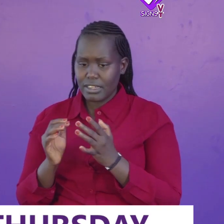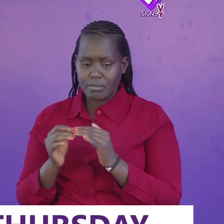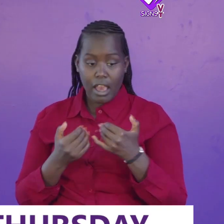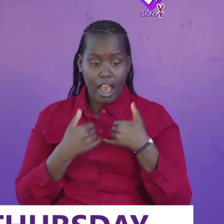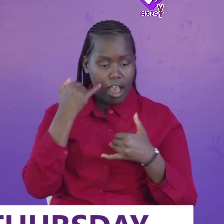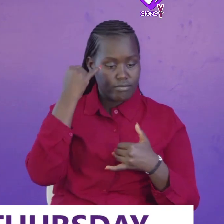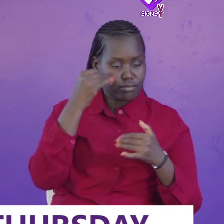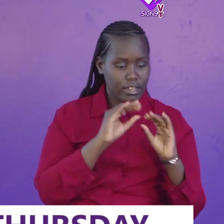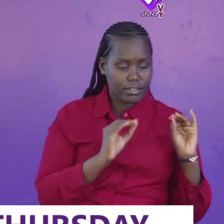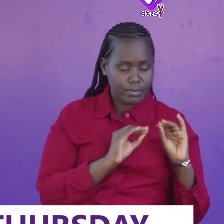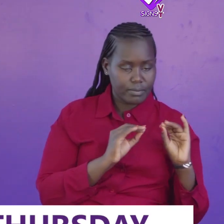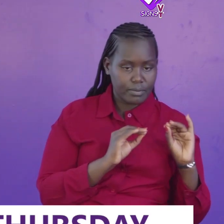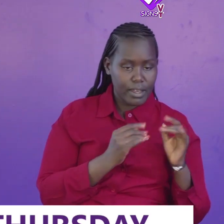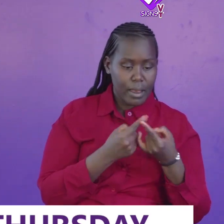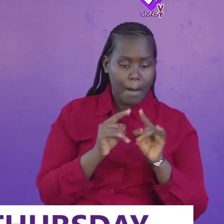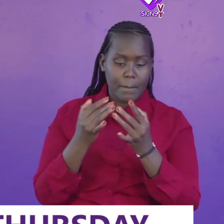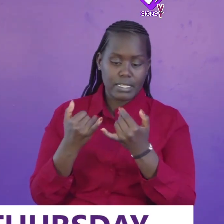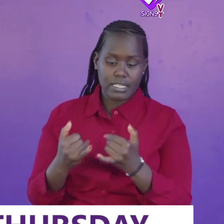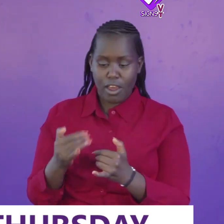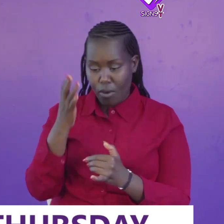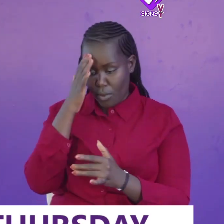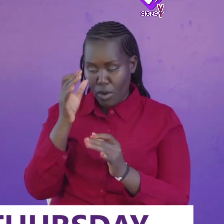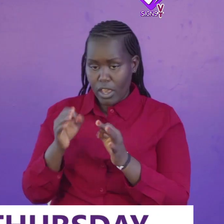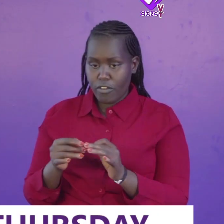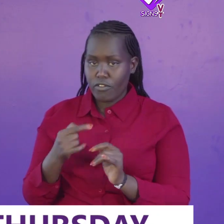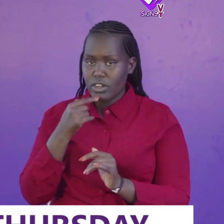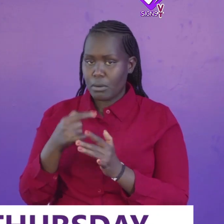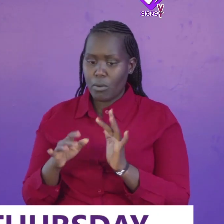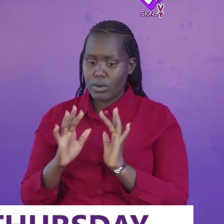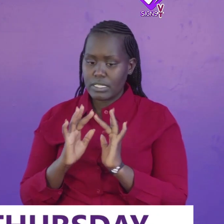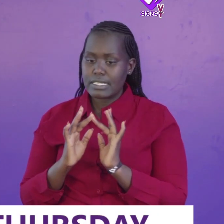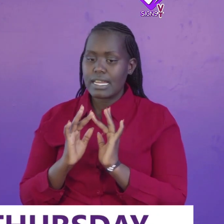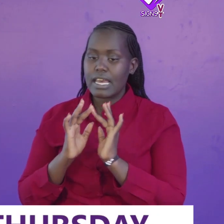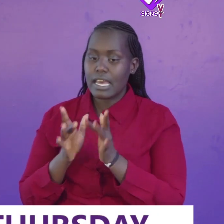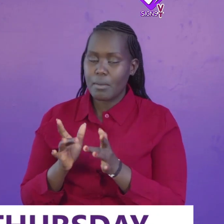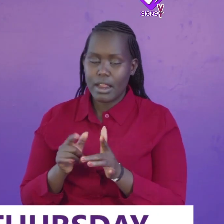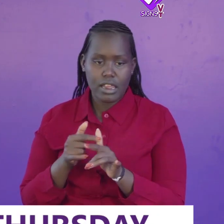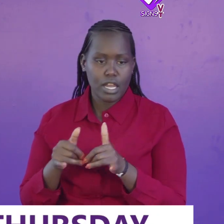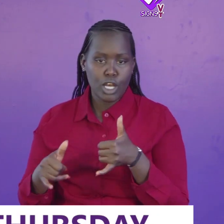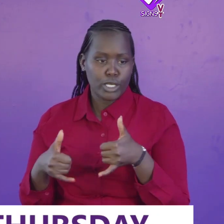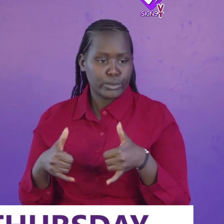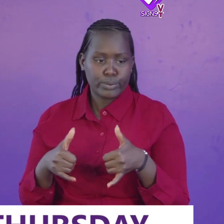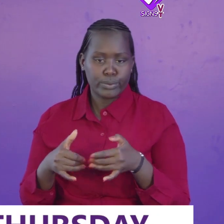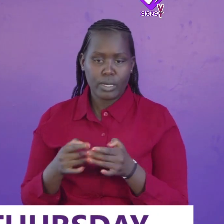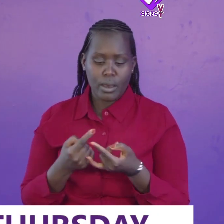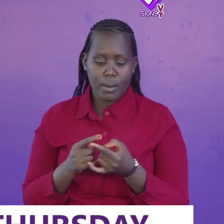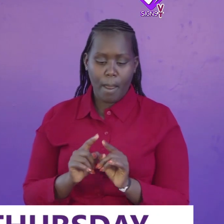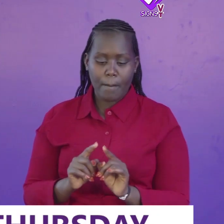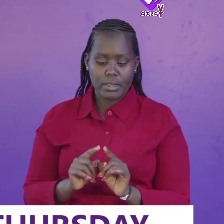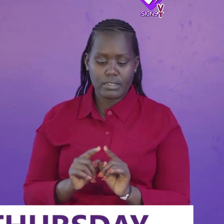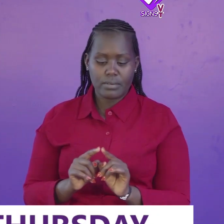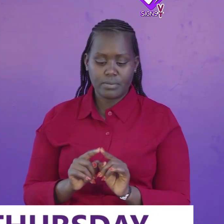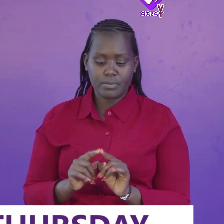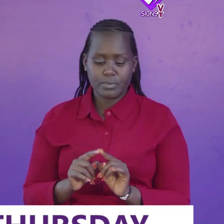idea. Lakini sasa unajuanga tu ukimensioniwa email. Kwanza kama ni kwa job, ukisikia ni email unajua tu. Unashtuka kidogo. Unajua kama